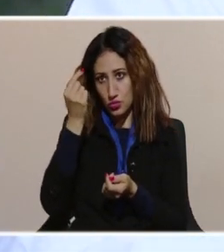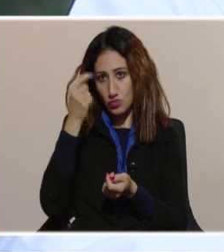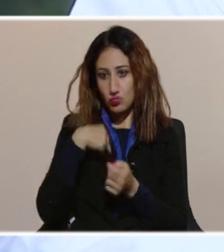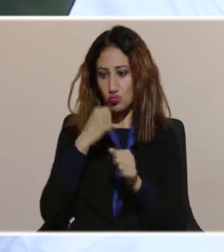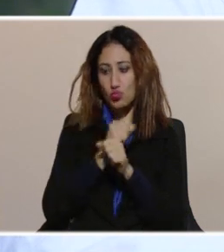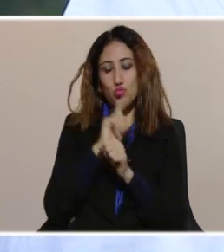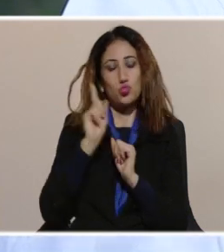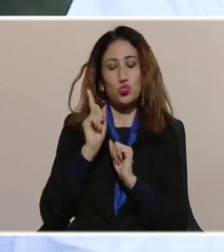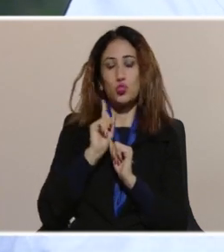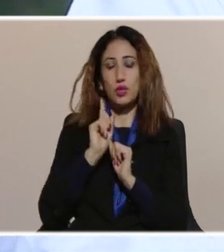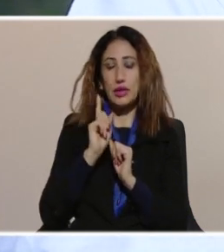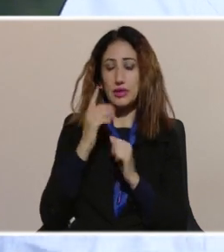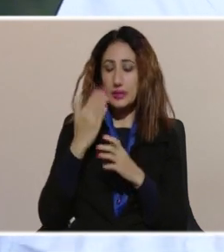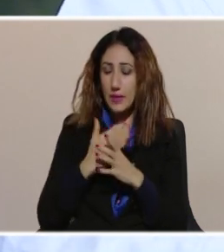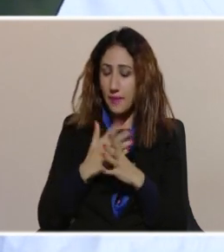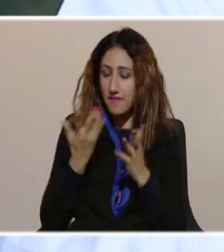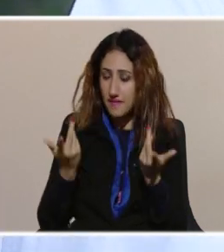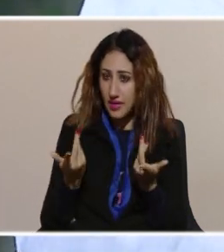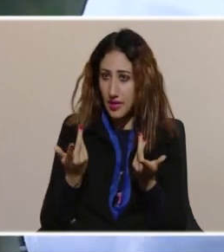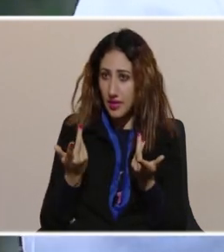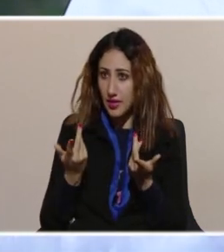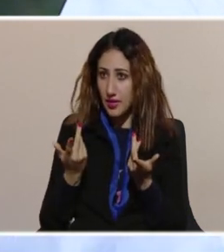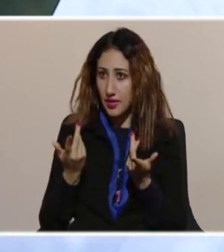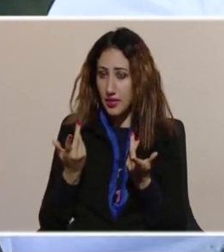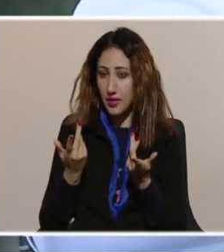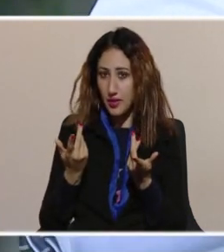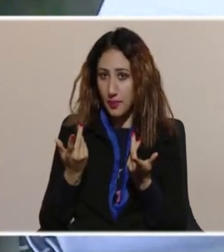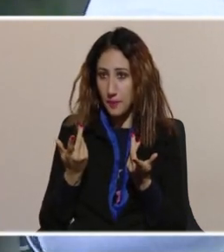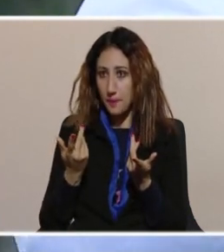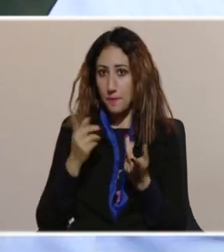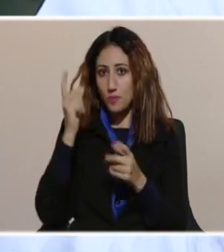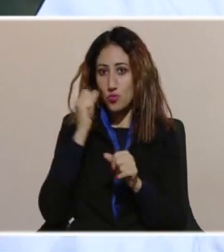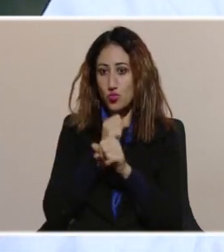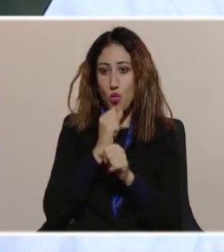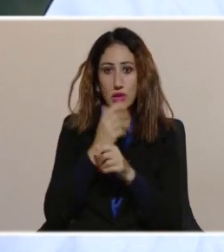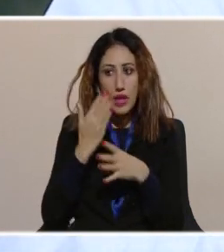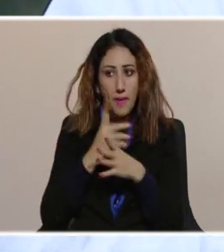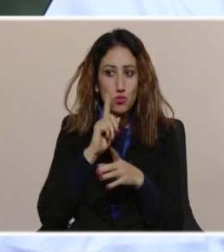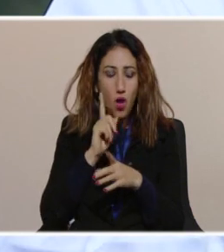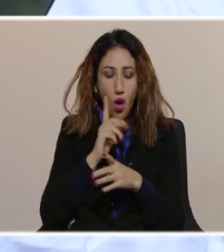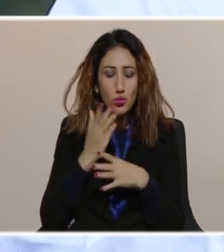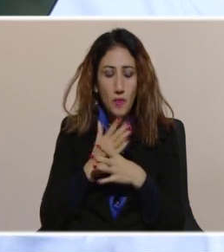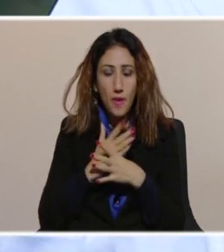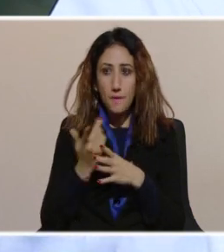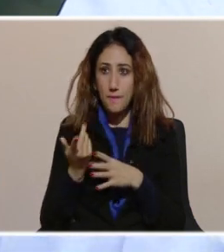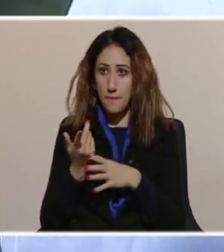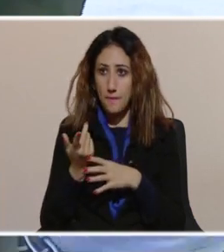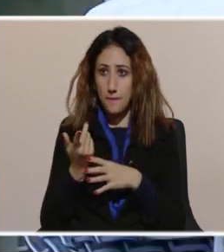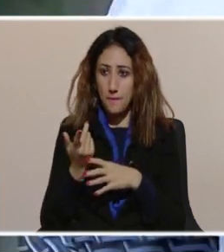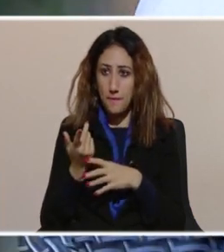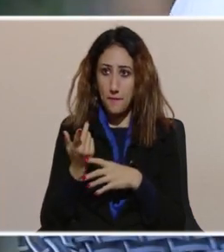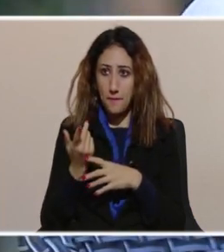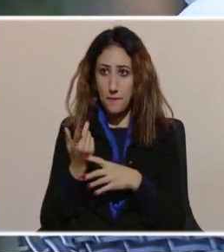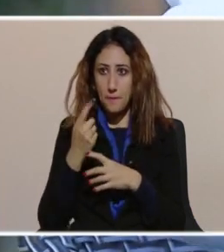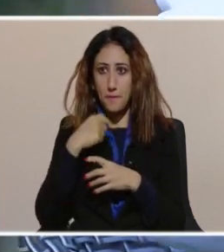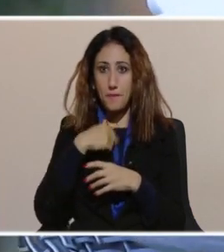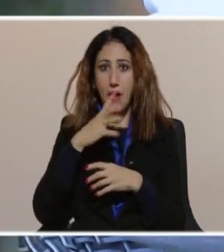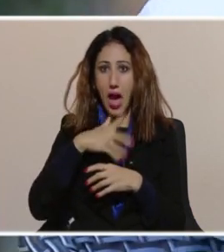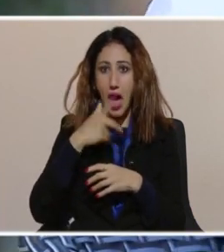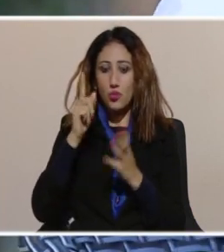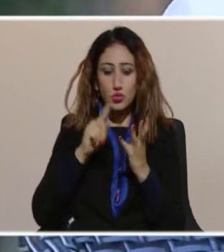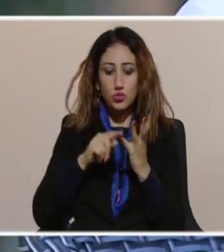هشتغل. قال لي في ايه؟ وده ما بيهزرش، ده بتاع شغل على طول. قلت له لا، انا طالب كذا